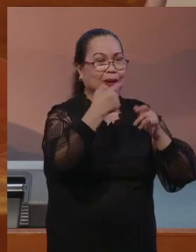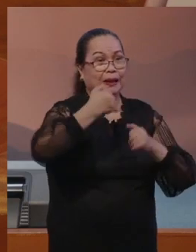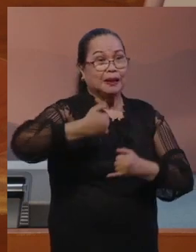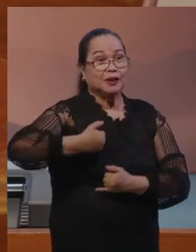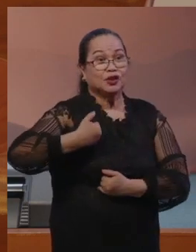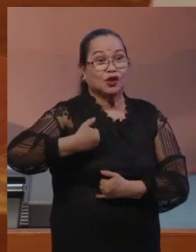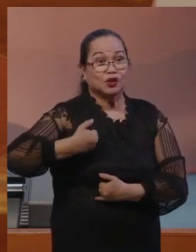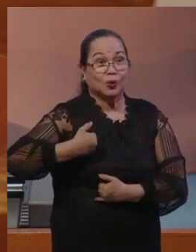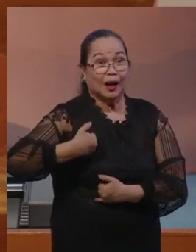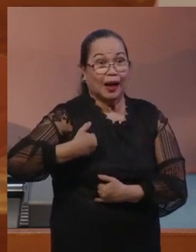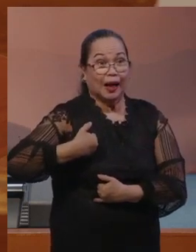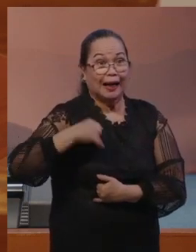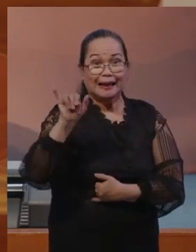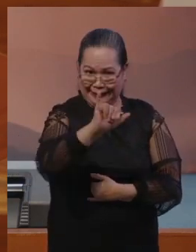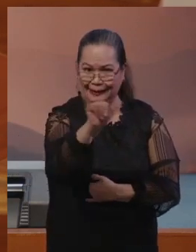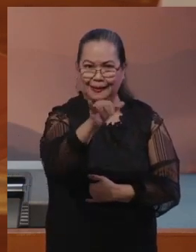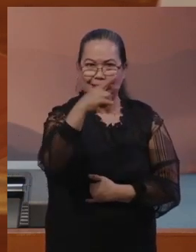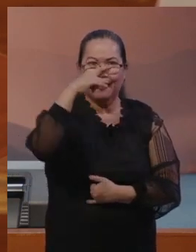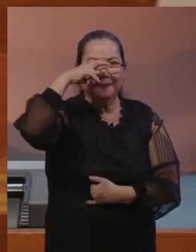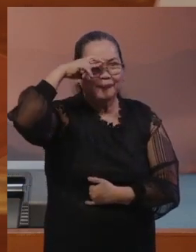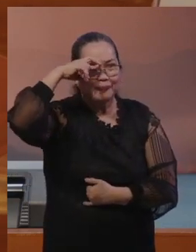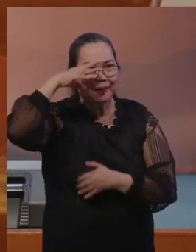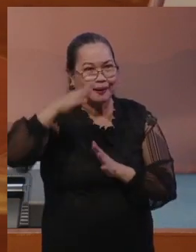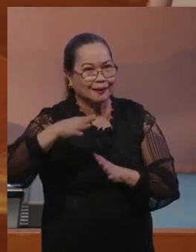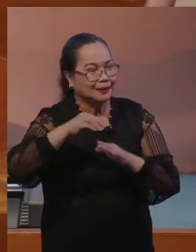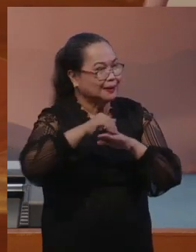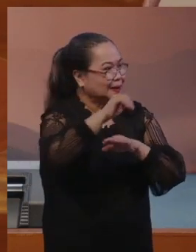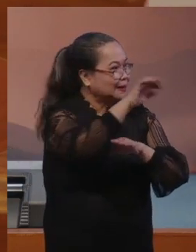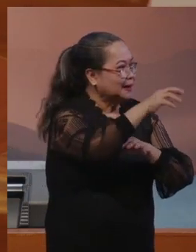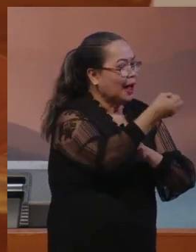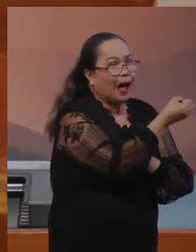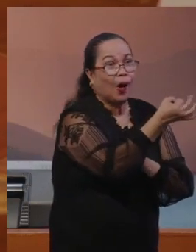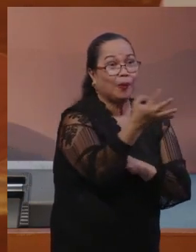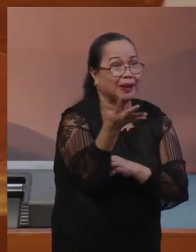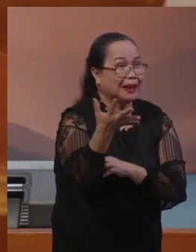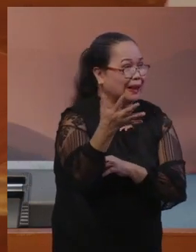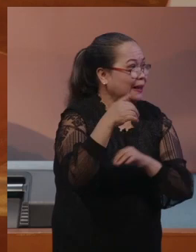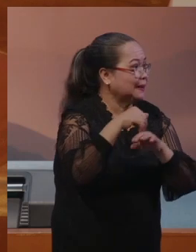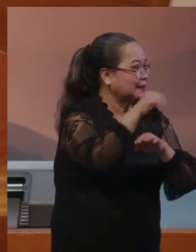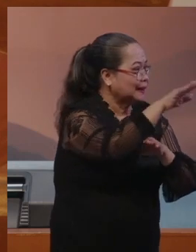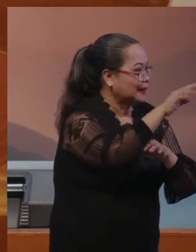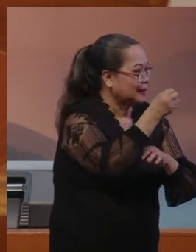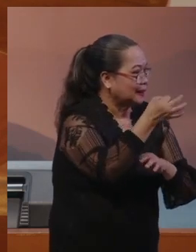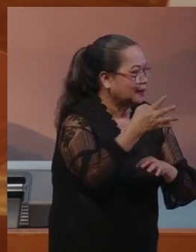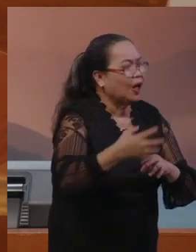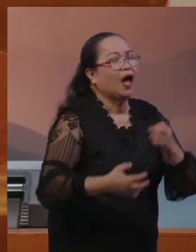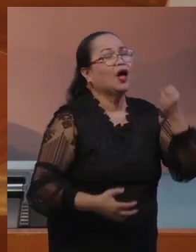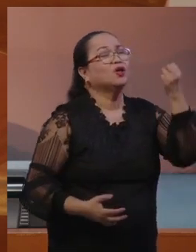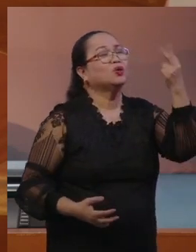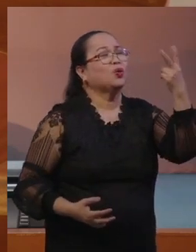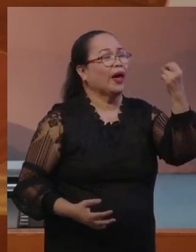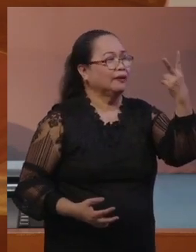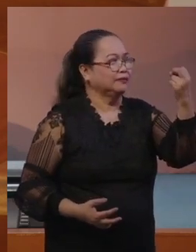Joshua mismo ay spy? Pinadala sila. Ilan sila nun? 12